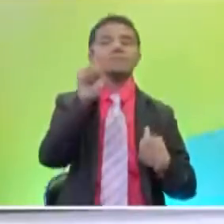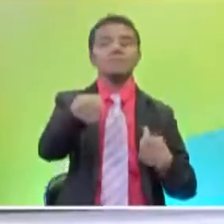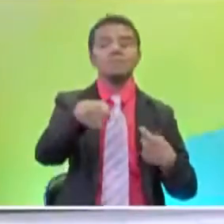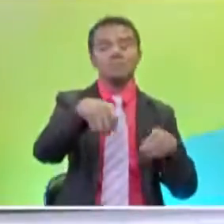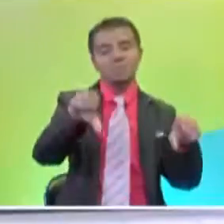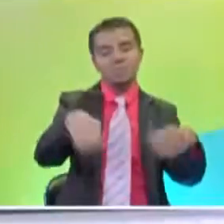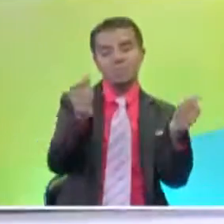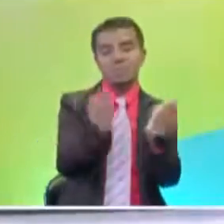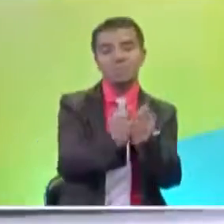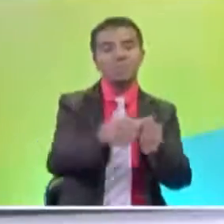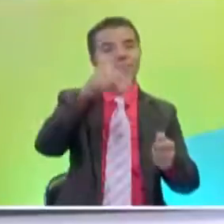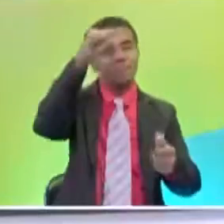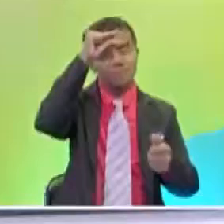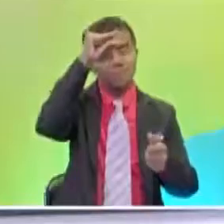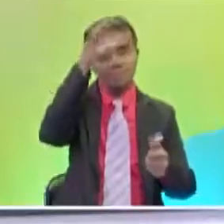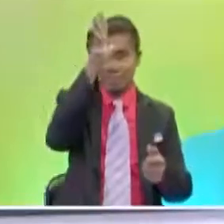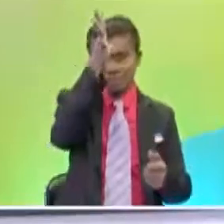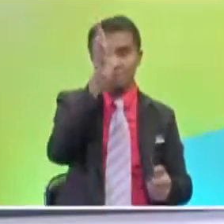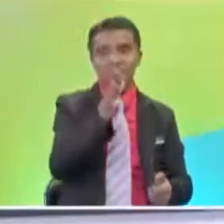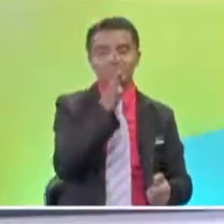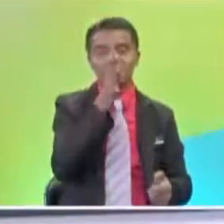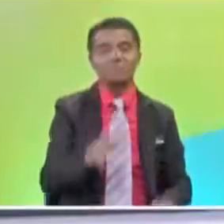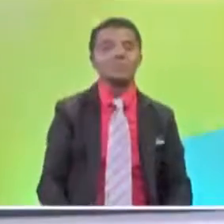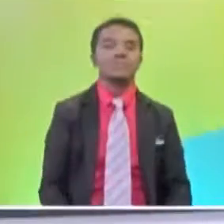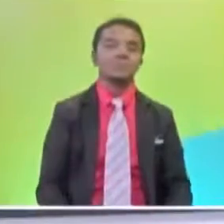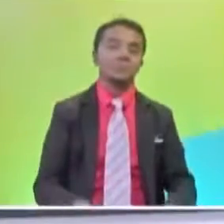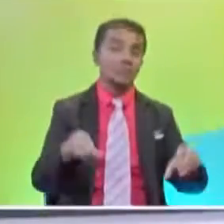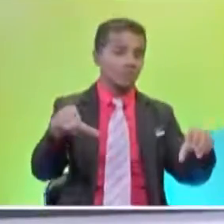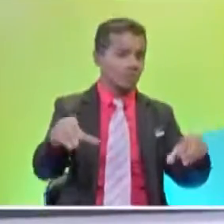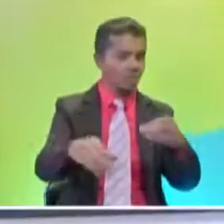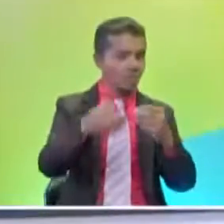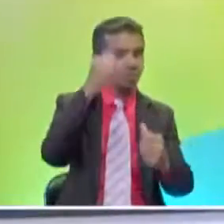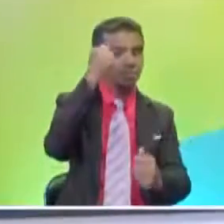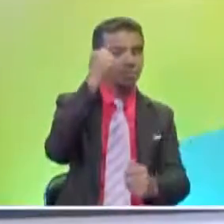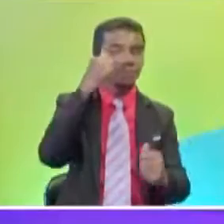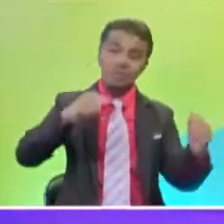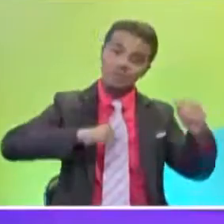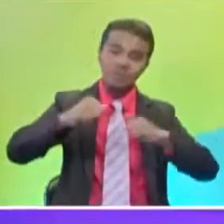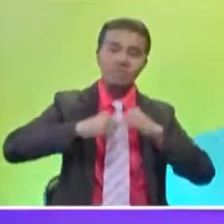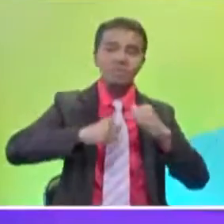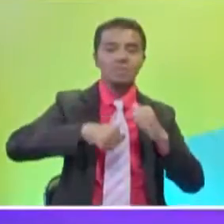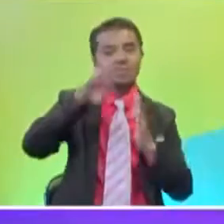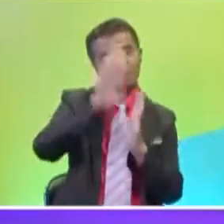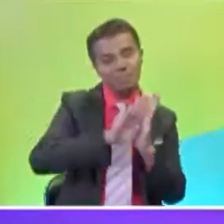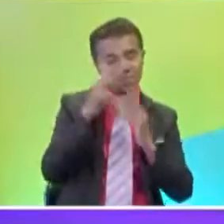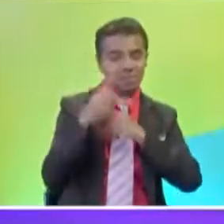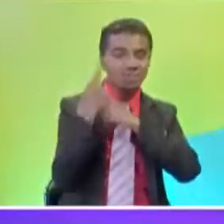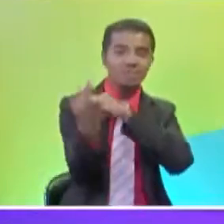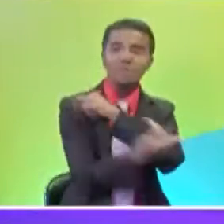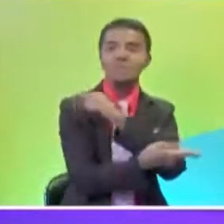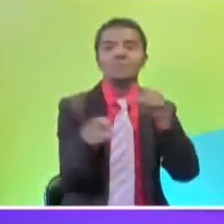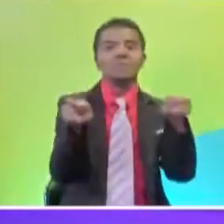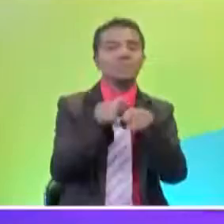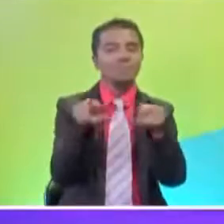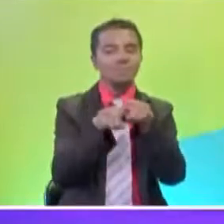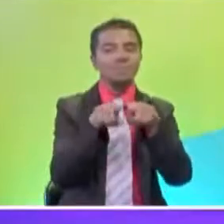Ya? Menarik ni kita buat projek sama-sama. Projek perkebunan bersama-sama. Baiklah, cikgu. Saya dah campur dah, cikgu. 5 sudu pasir